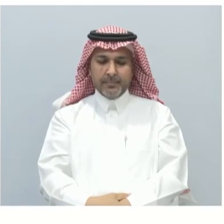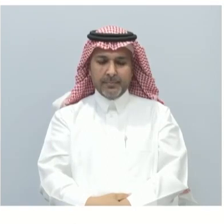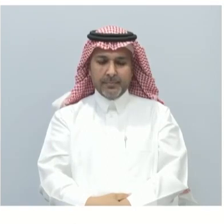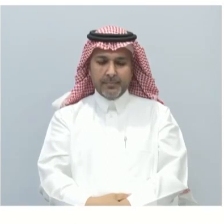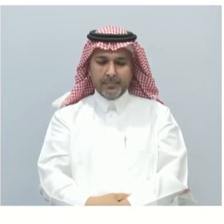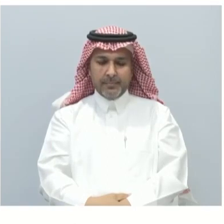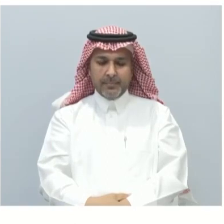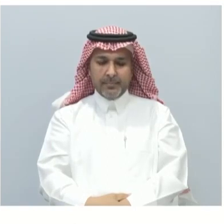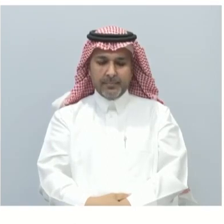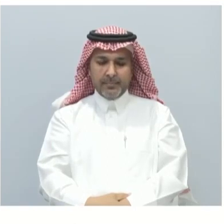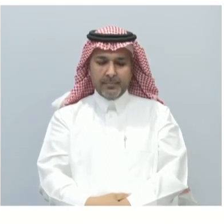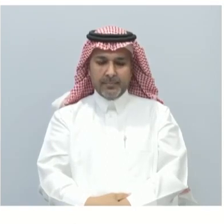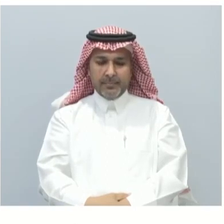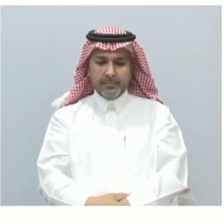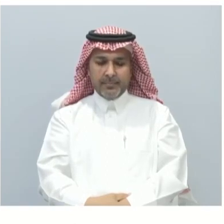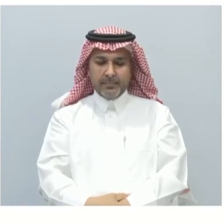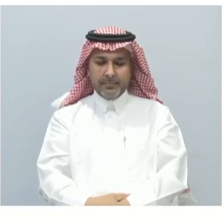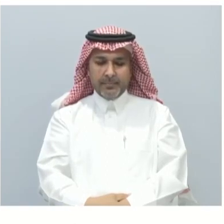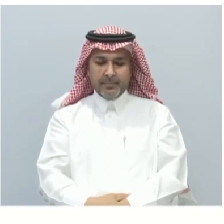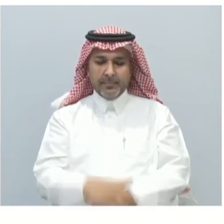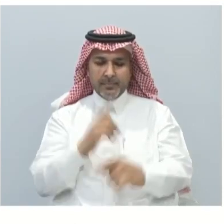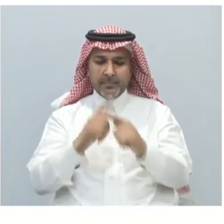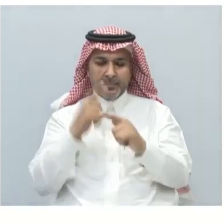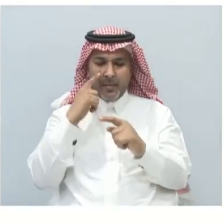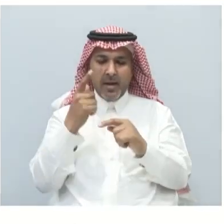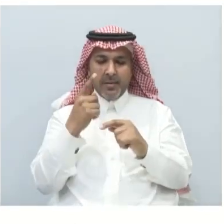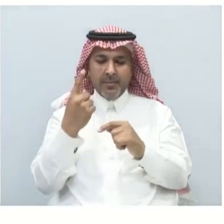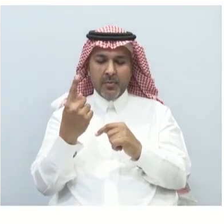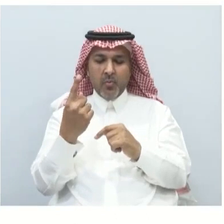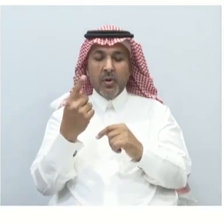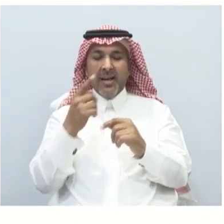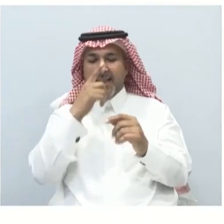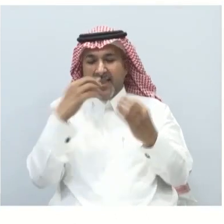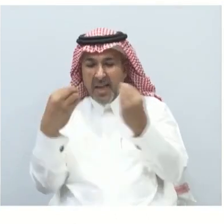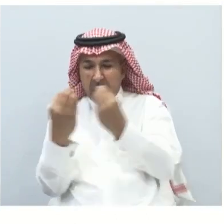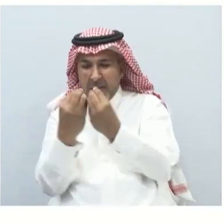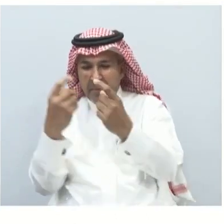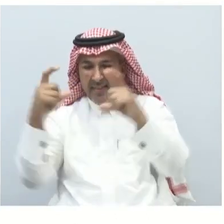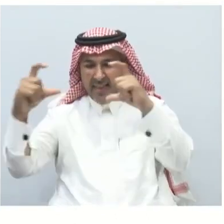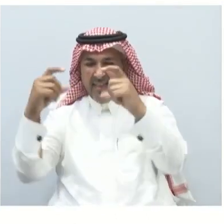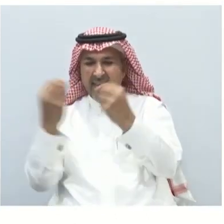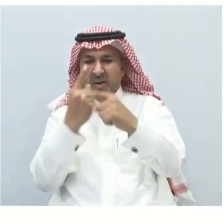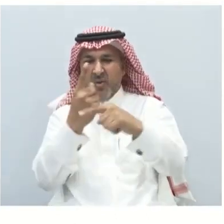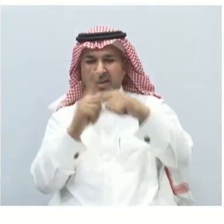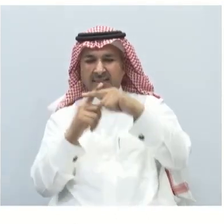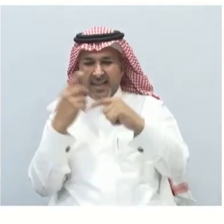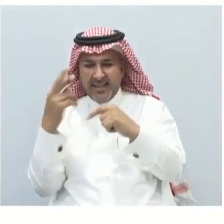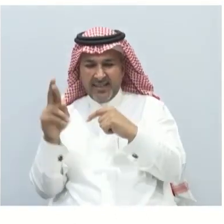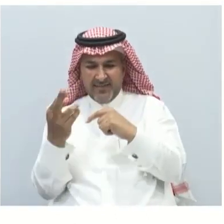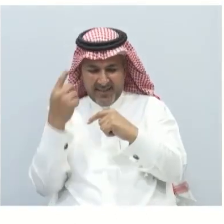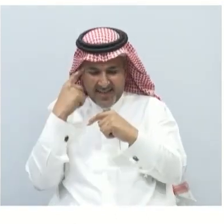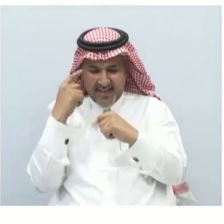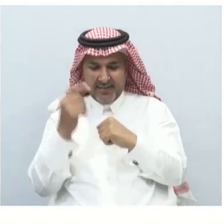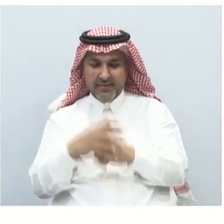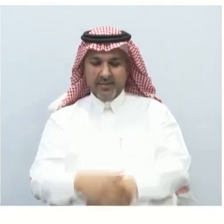الف ومئتين مضروبه في واحد فاصله صفر ثلاثه اثنين الكل اس تي وتكون